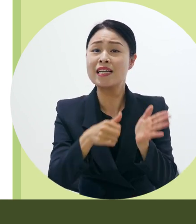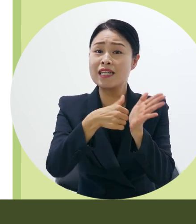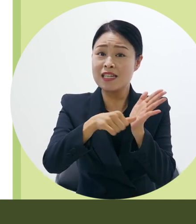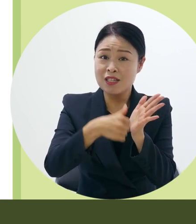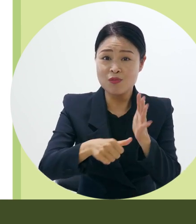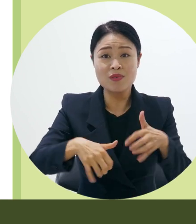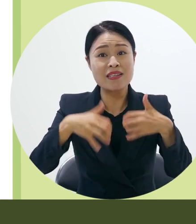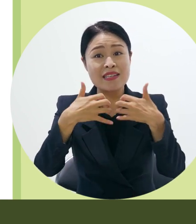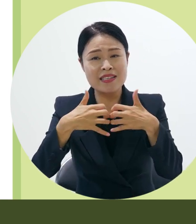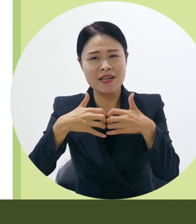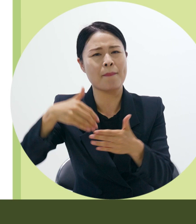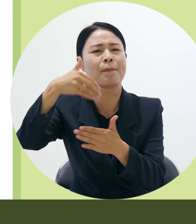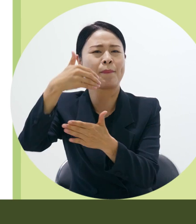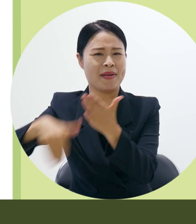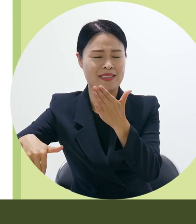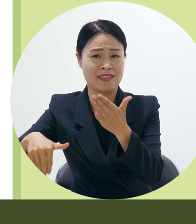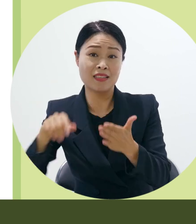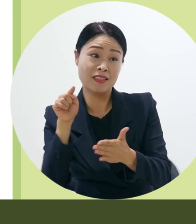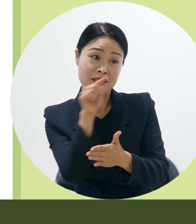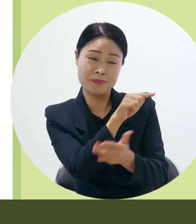것.